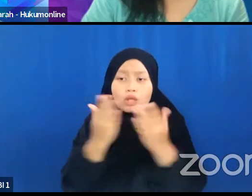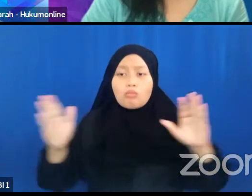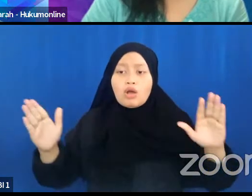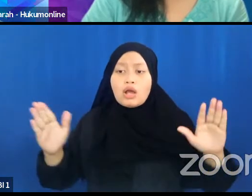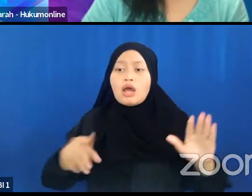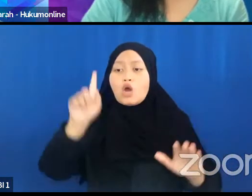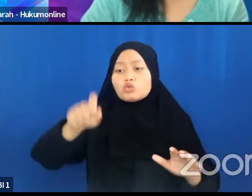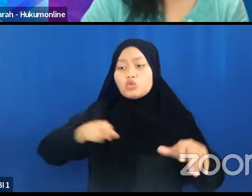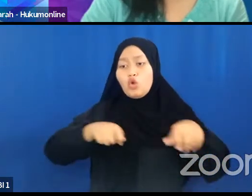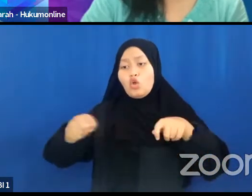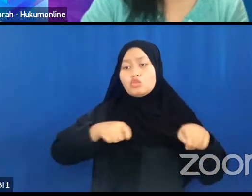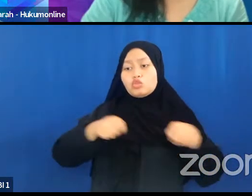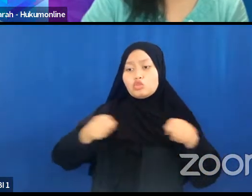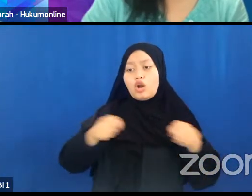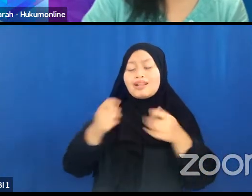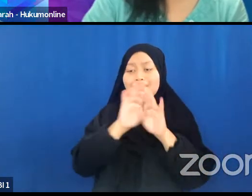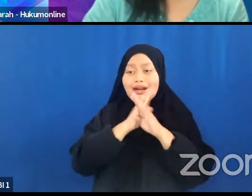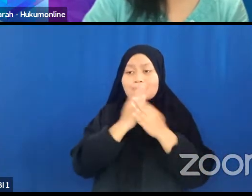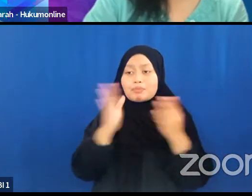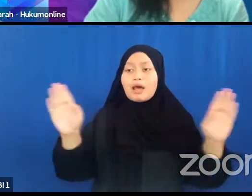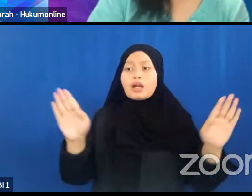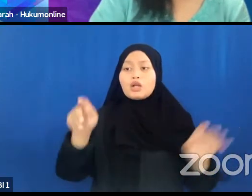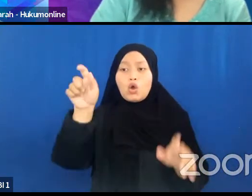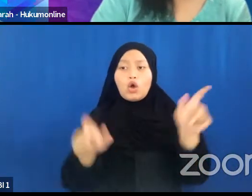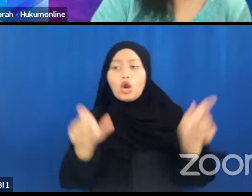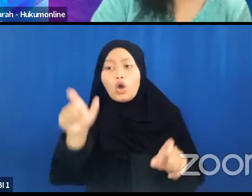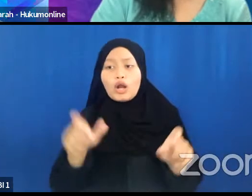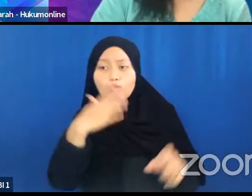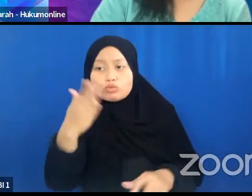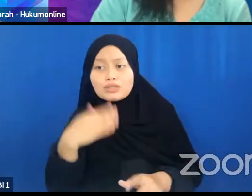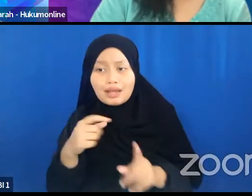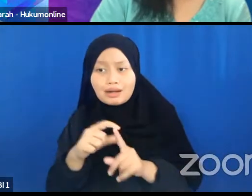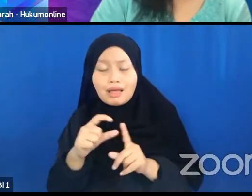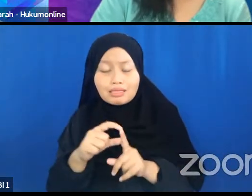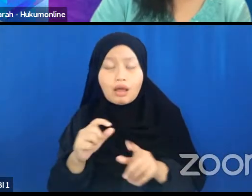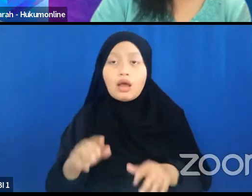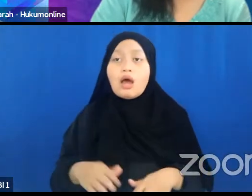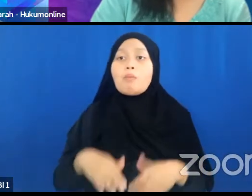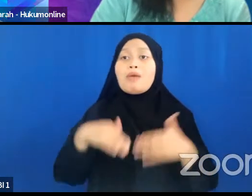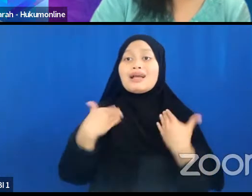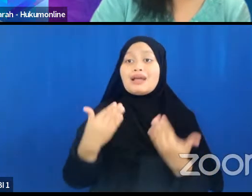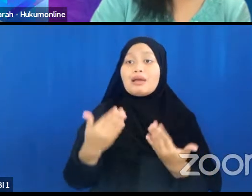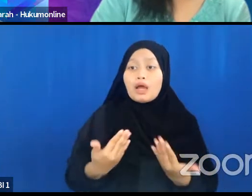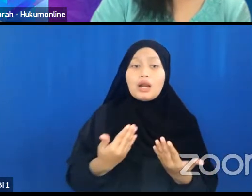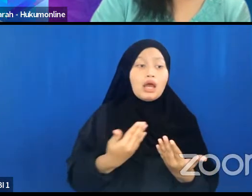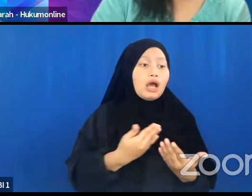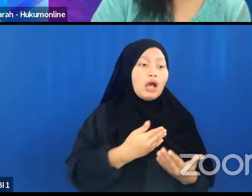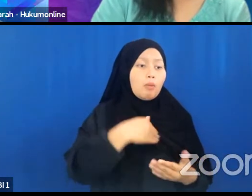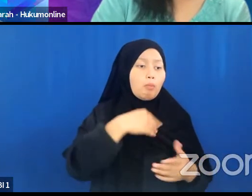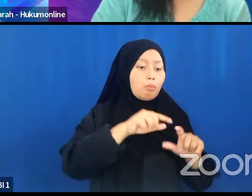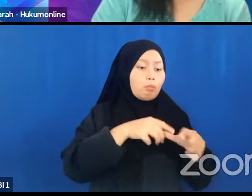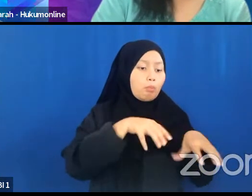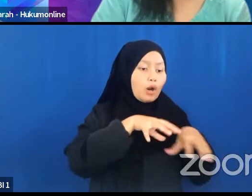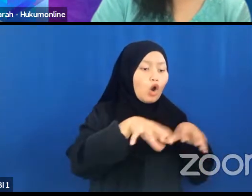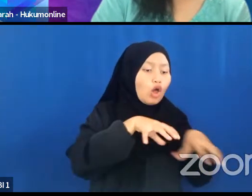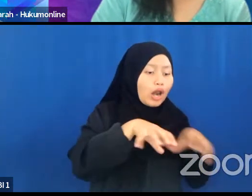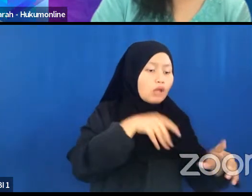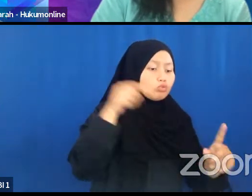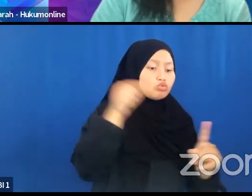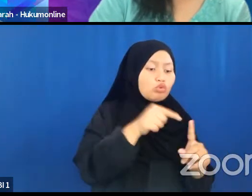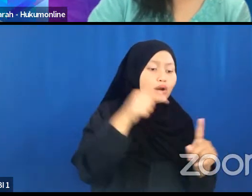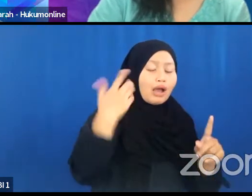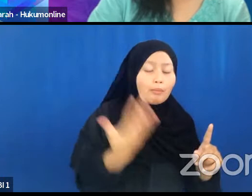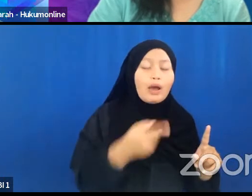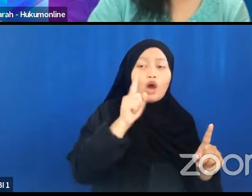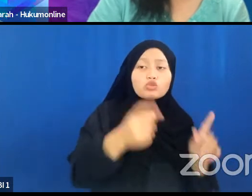harus transparan ke data subjek nya bagaimana mereka mengelola data-data ini tujuannya untuk apa itu harus dia sampaikan